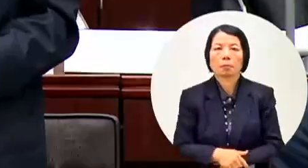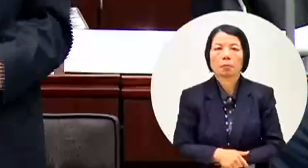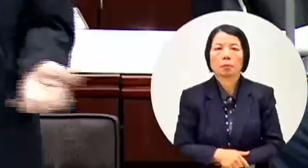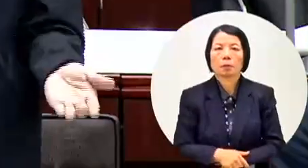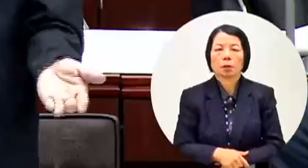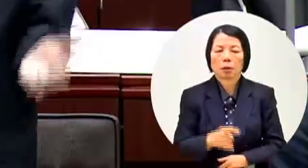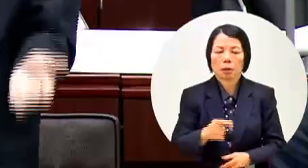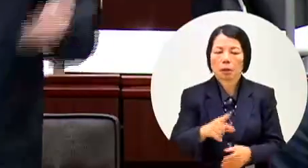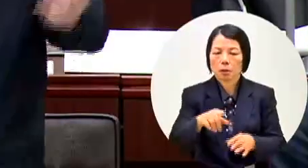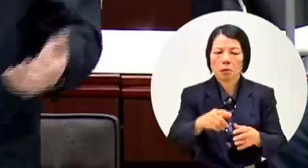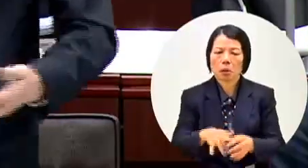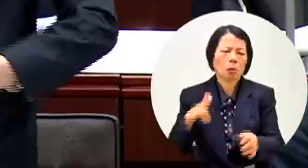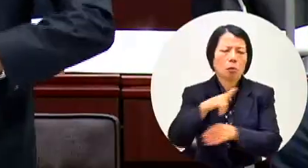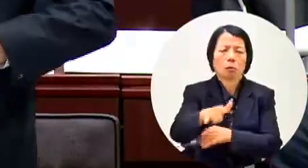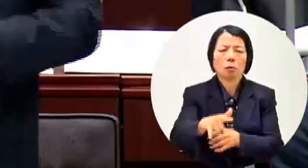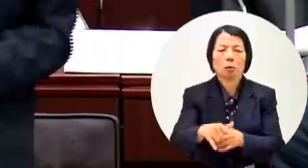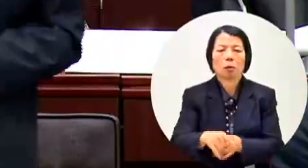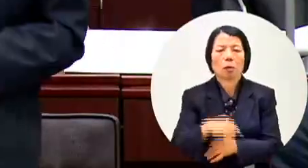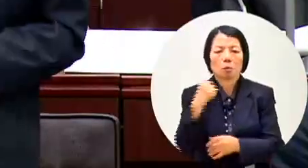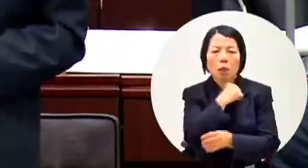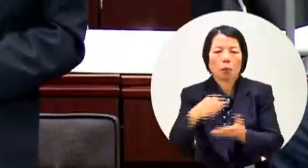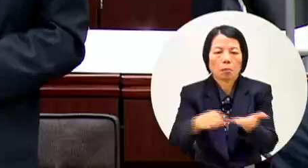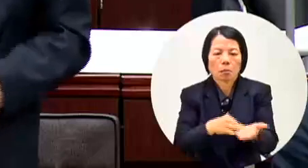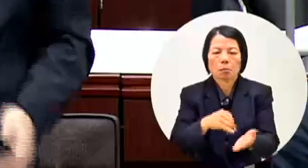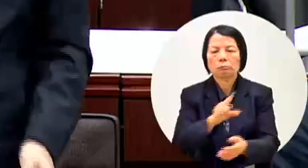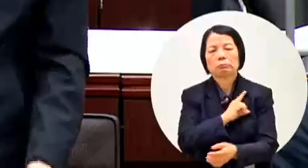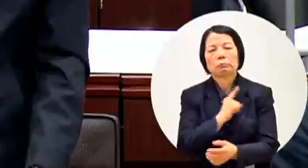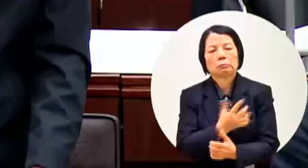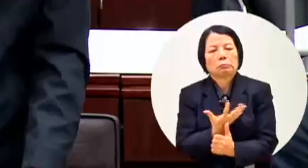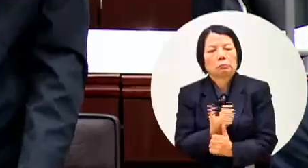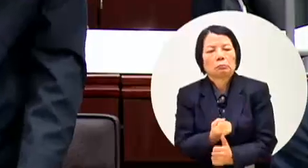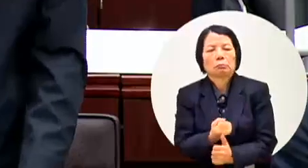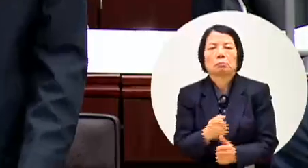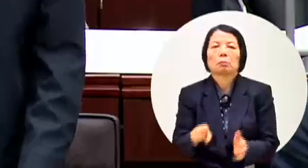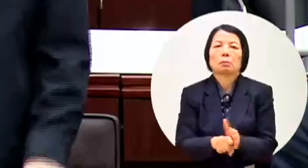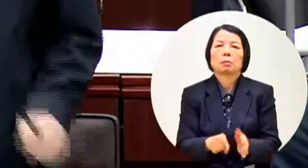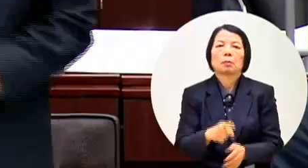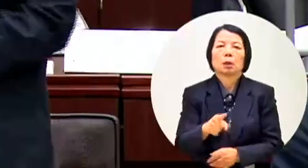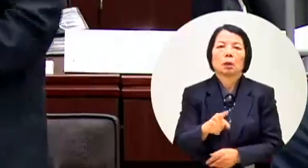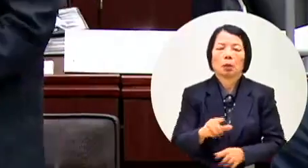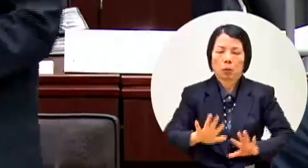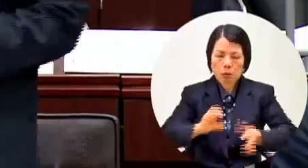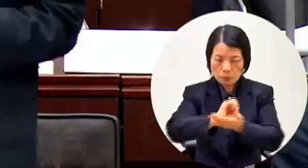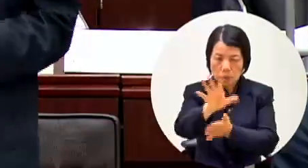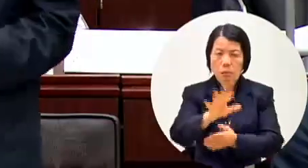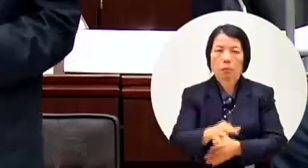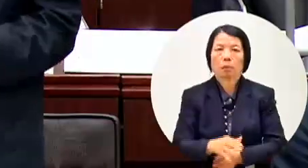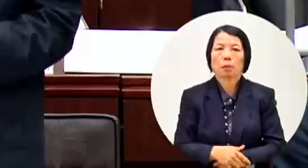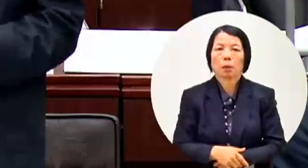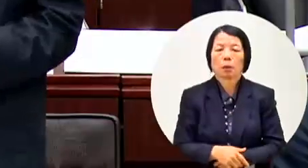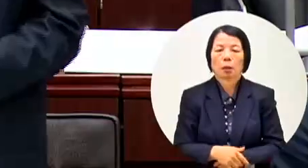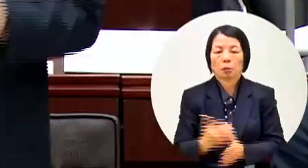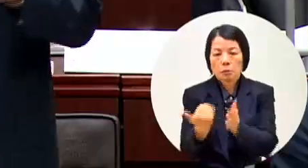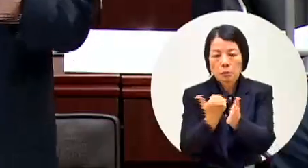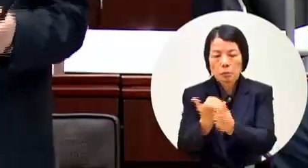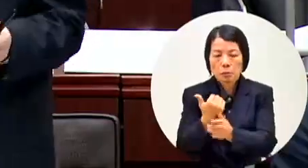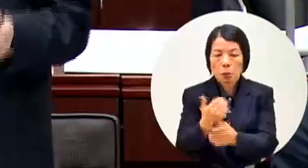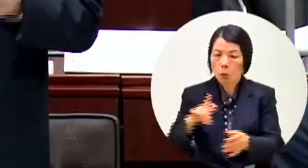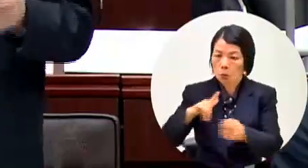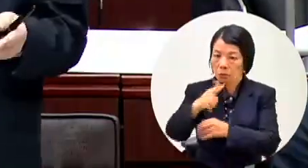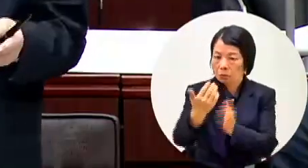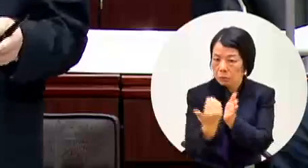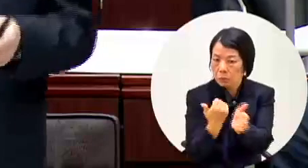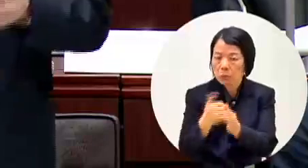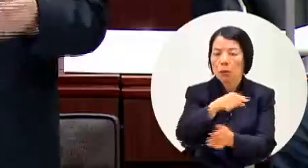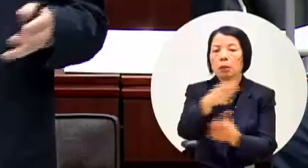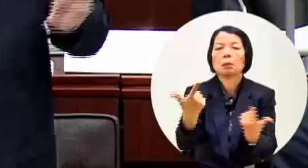台，这个搞到最后我们自己把自己绑住了。所以我要跟两位议员报告，我们没有去之前他们是一国两制，我们吃完